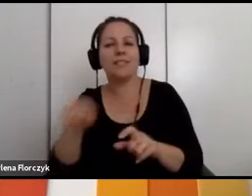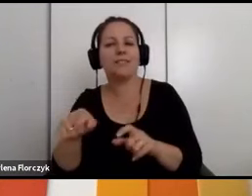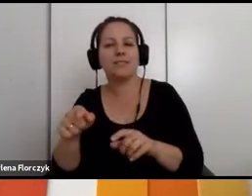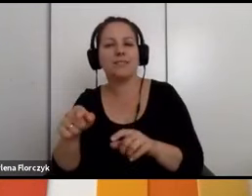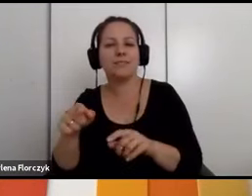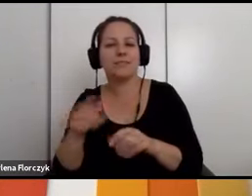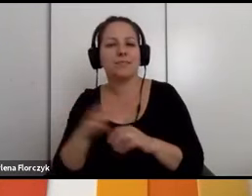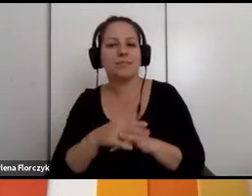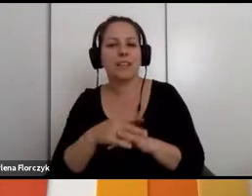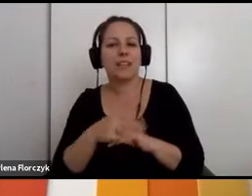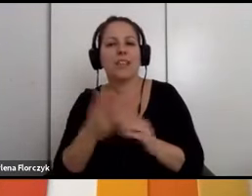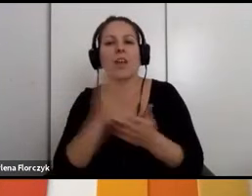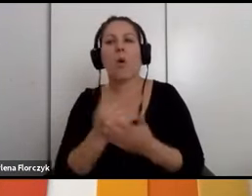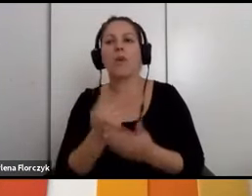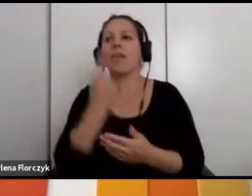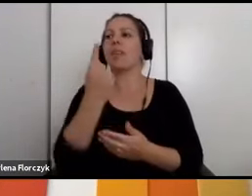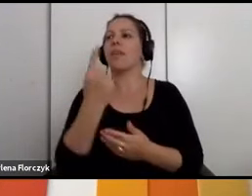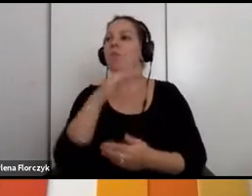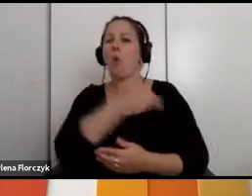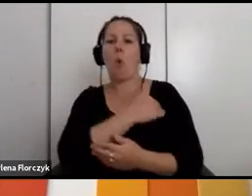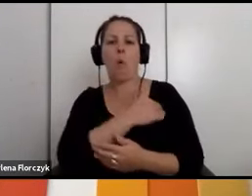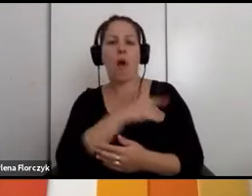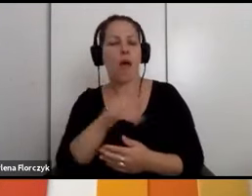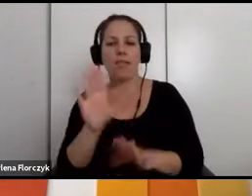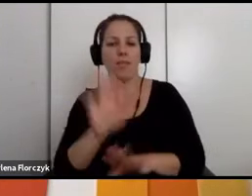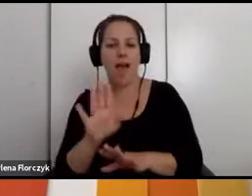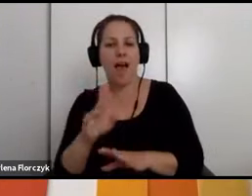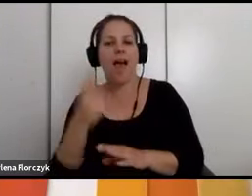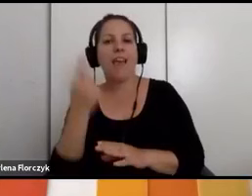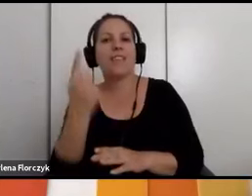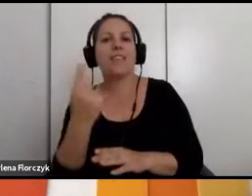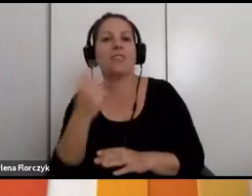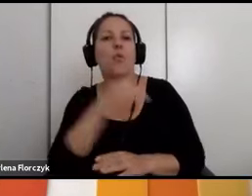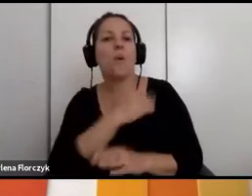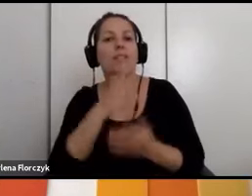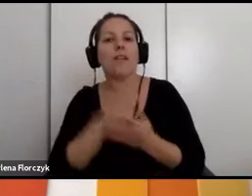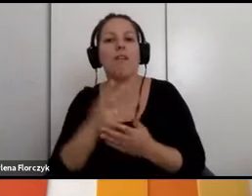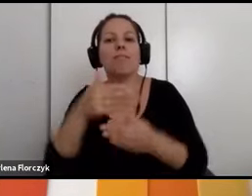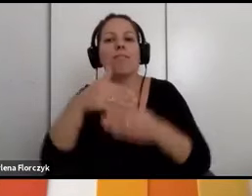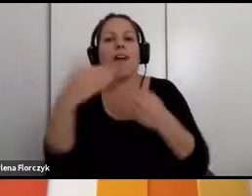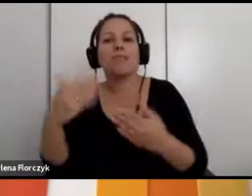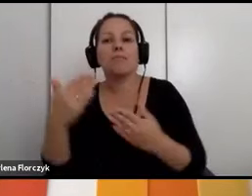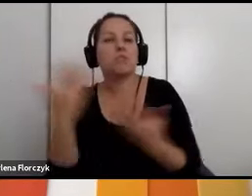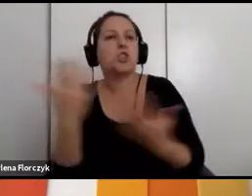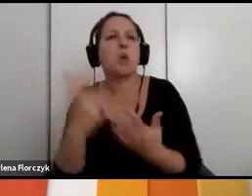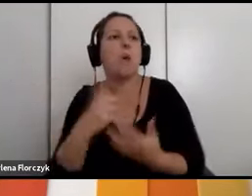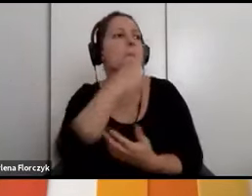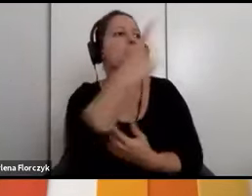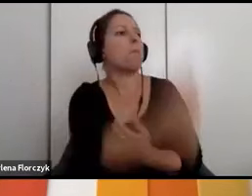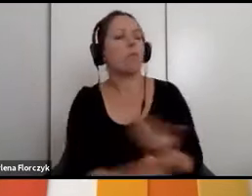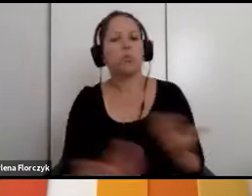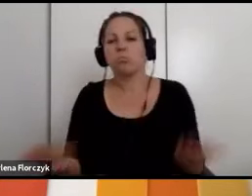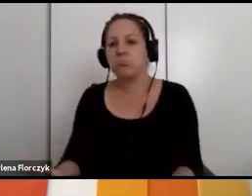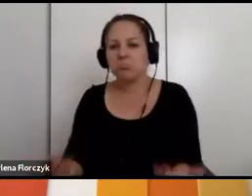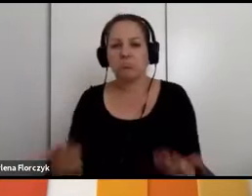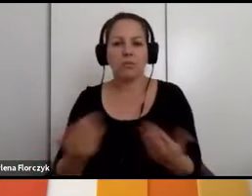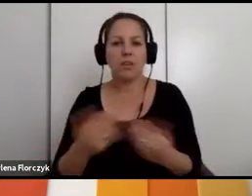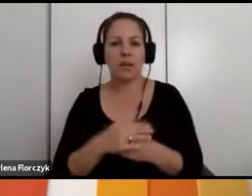tym jedynym w szkole, ale ten jedyny w szkole, który się interesuje teatrem, gdzie ten jedyny może pójść. No i załóżmy, że wyszukuje